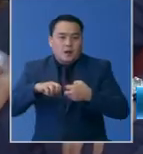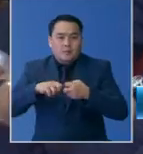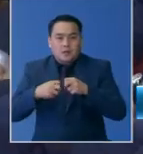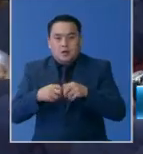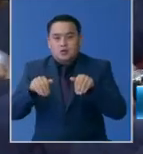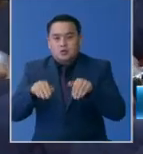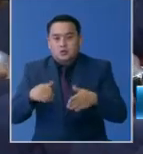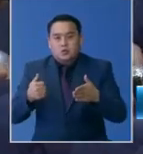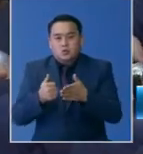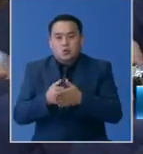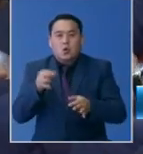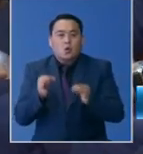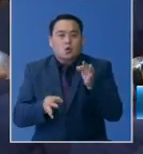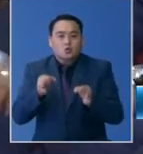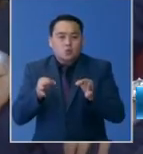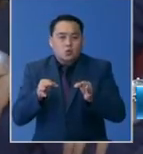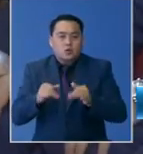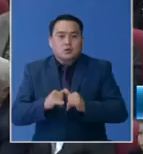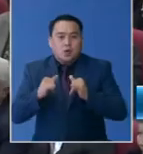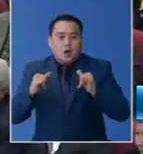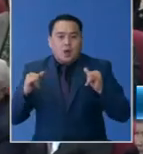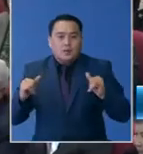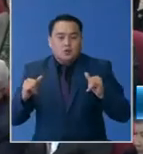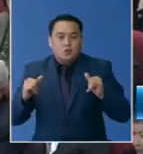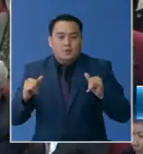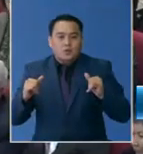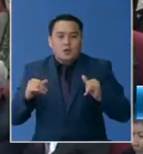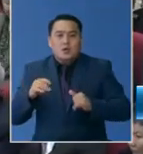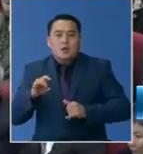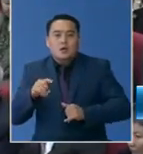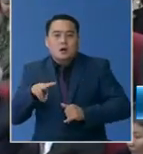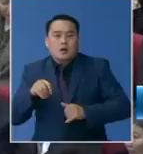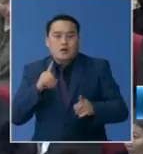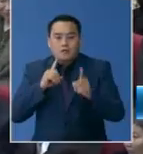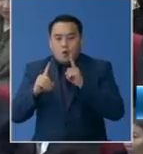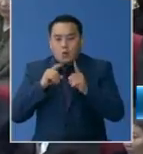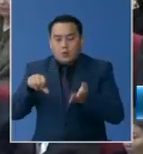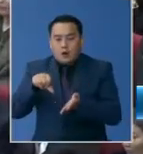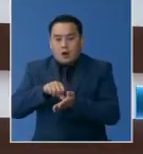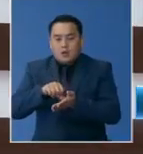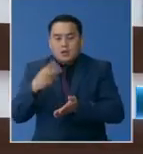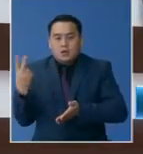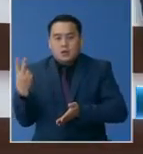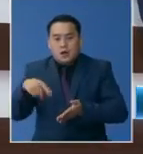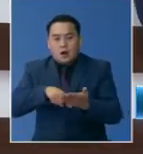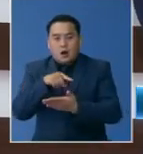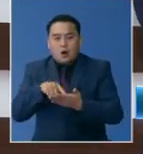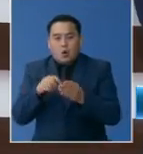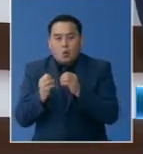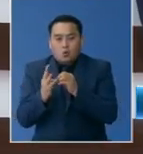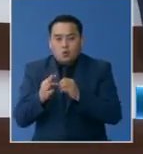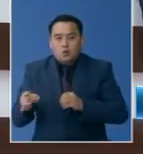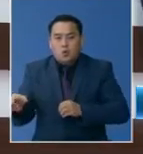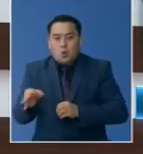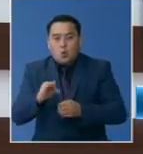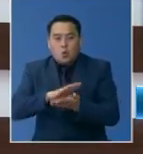шешіпті. Алматы облысында медиацияны дамытуда ілгері. Ералы Тоғжанов форумға елдегі 2 қала мен 14 облыстағы